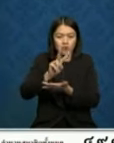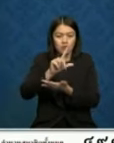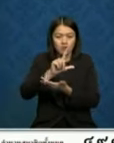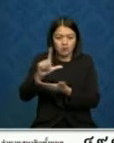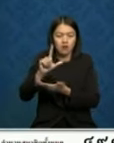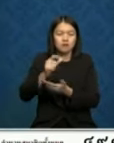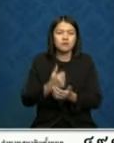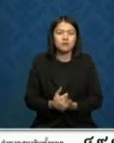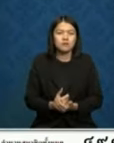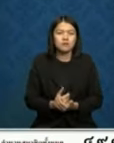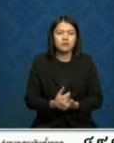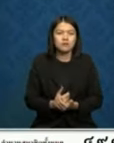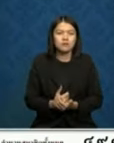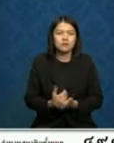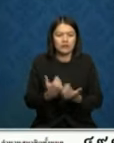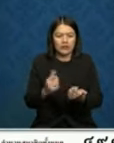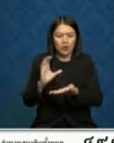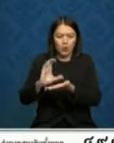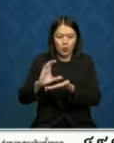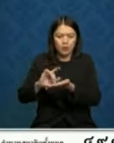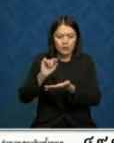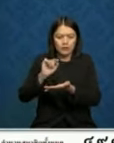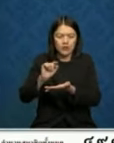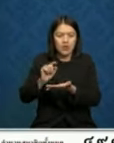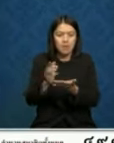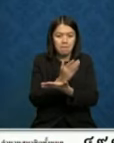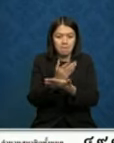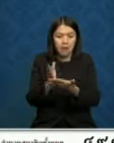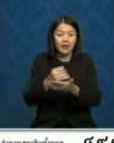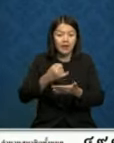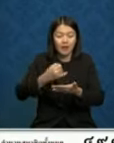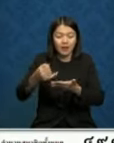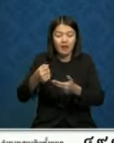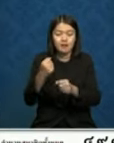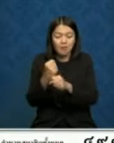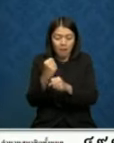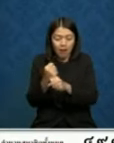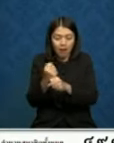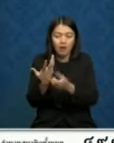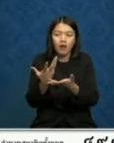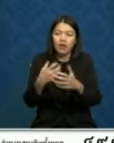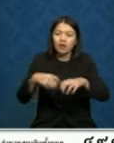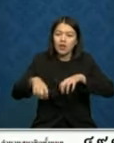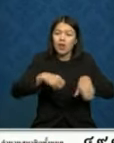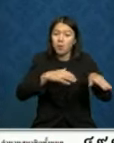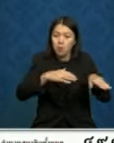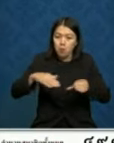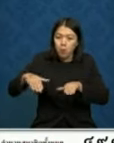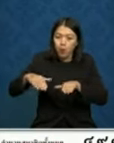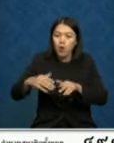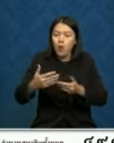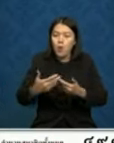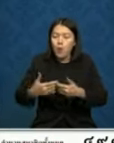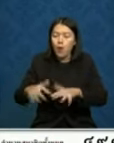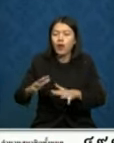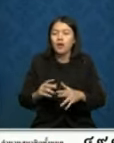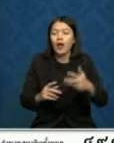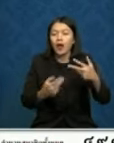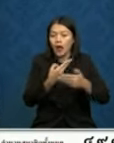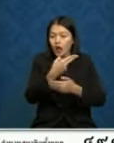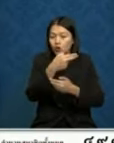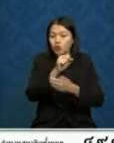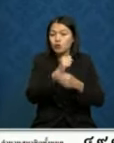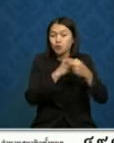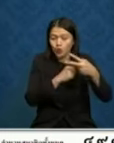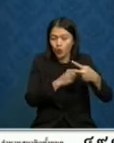านบาทด้วยกันนะคะซึ่งในงบประมาณก้อนนี้เนี่ยได้แบ่งเป็นค่าใช้จ่ายในการดำเนินการนะคะเพื่อเตรียมความพร้อมก่อนปล่อยอยู่2หลักสูตรด้วยกัน